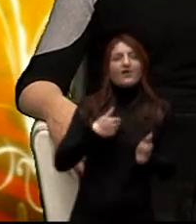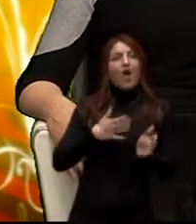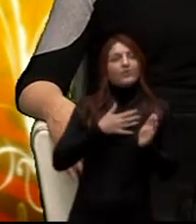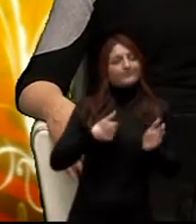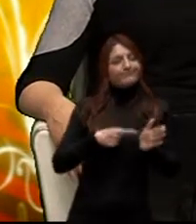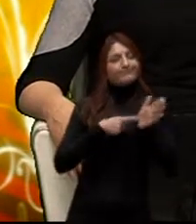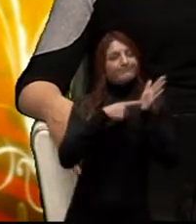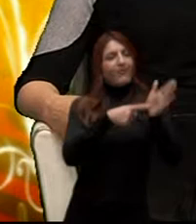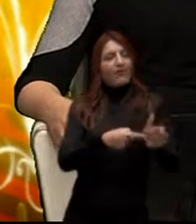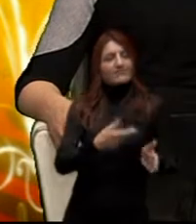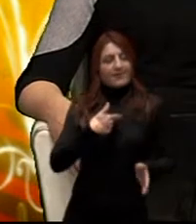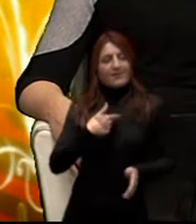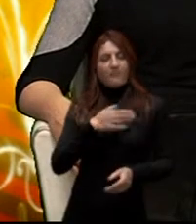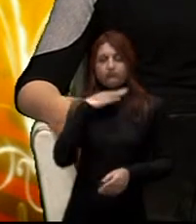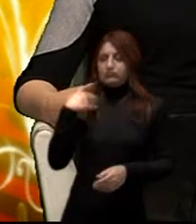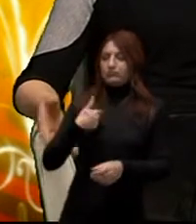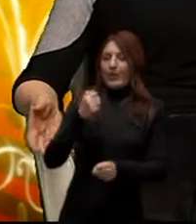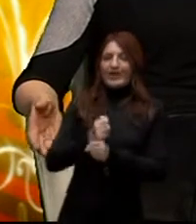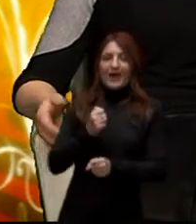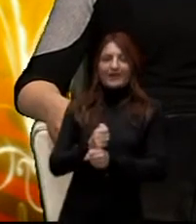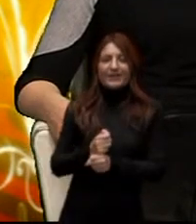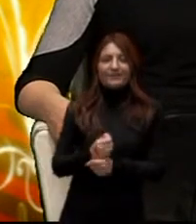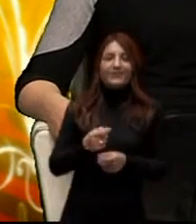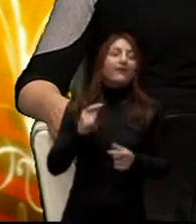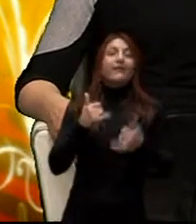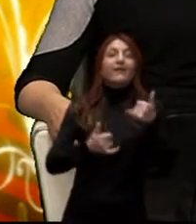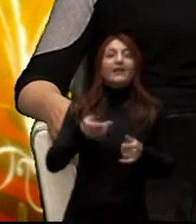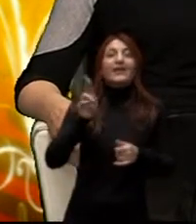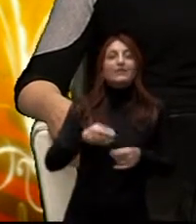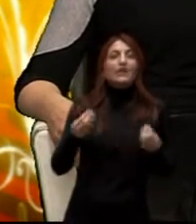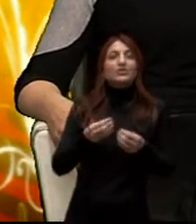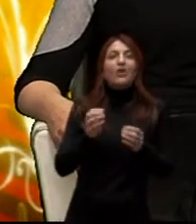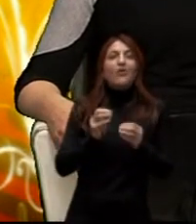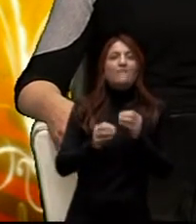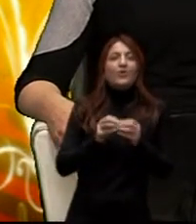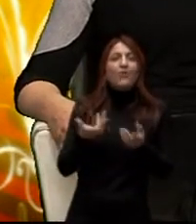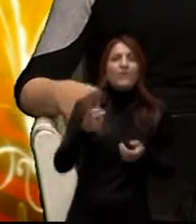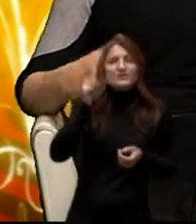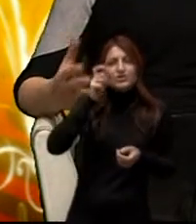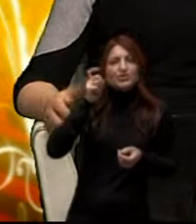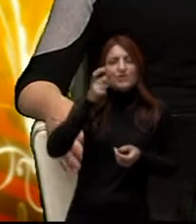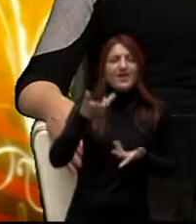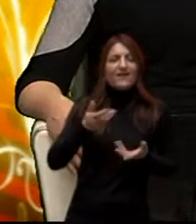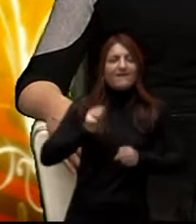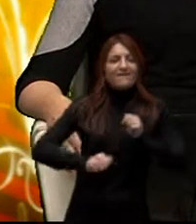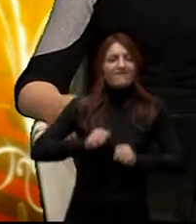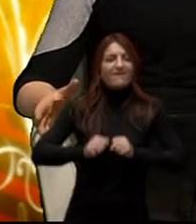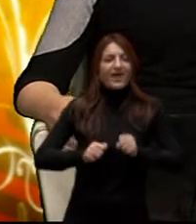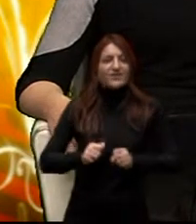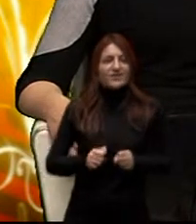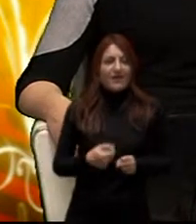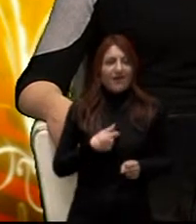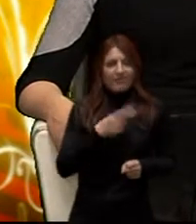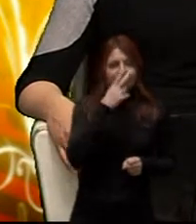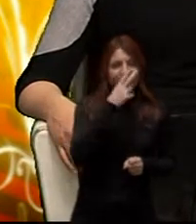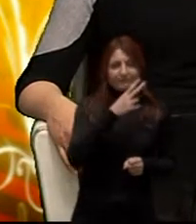jel? Nešto, ili imaju čak problem u nekakvim socijalnim vještinama, ja to recimo primijetim. Recimo to ovako malo šire kad